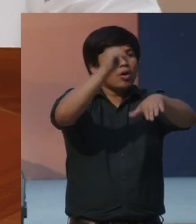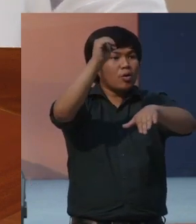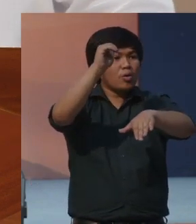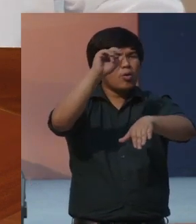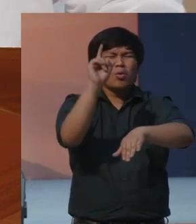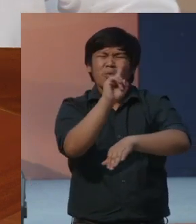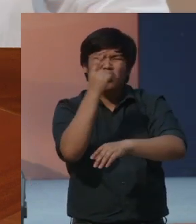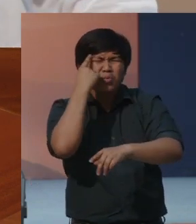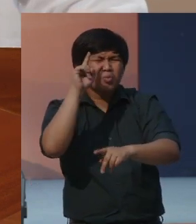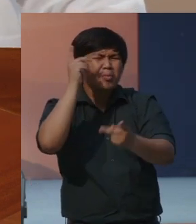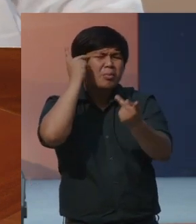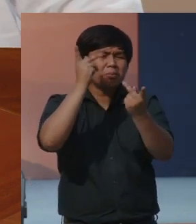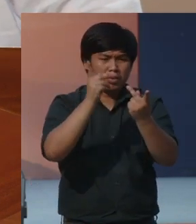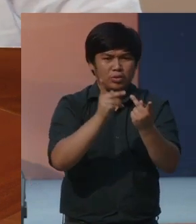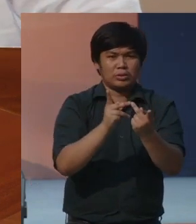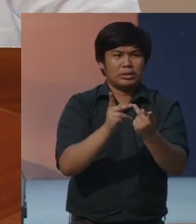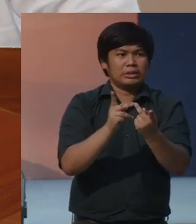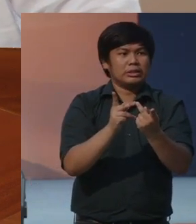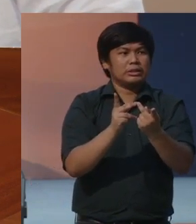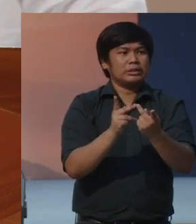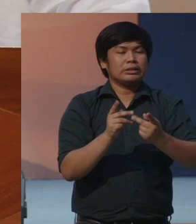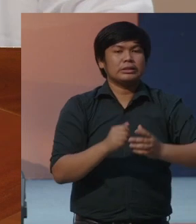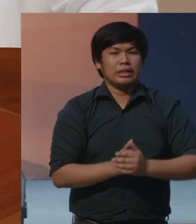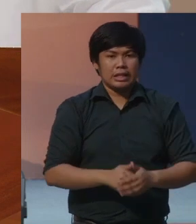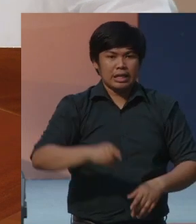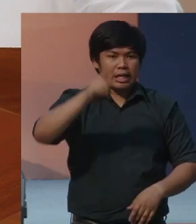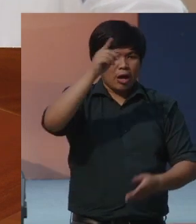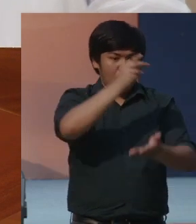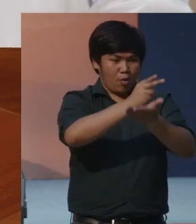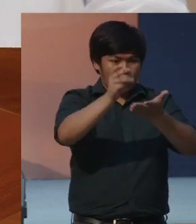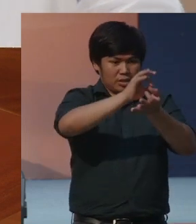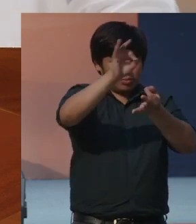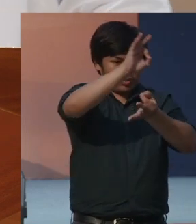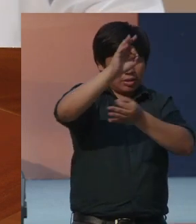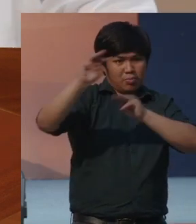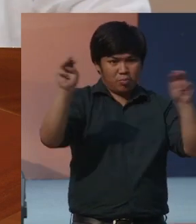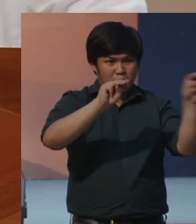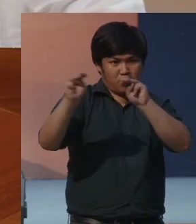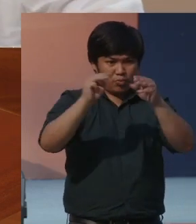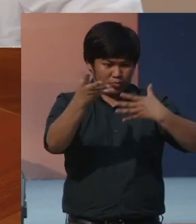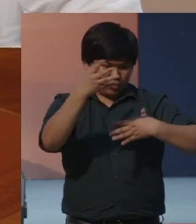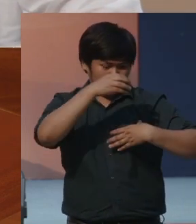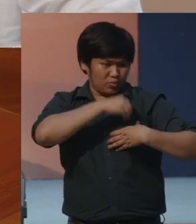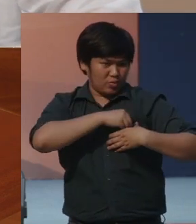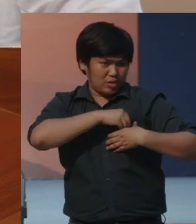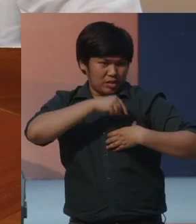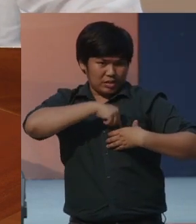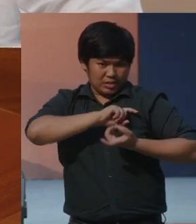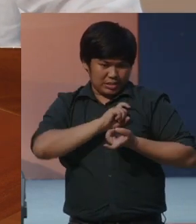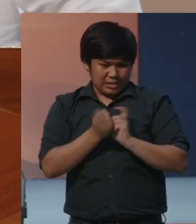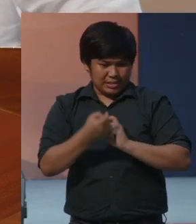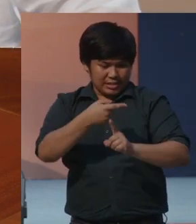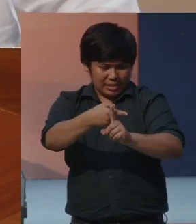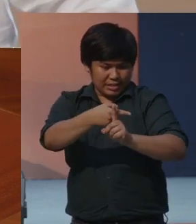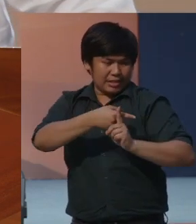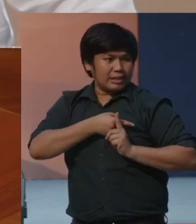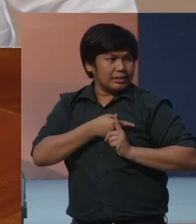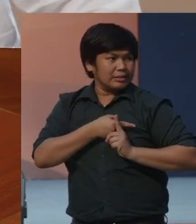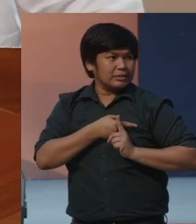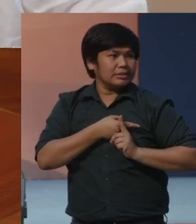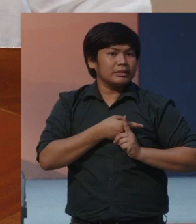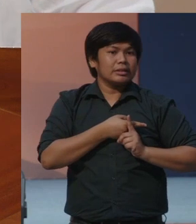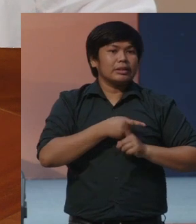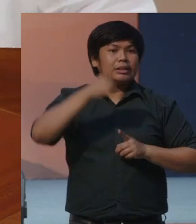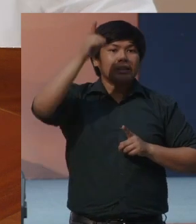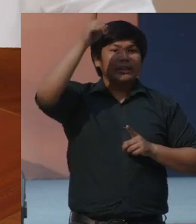ating naramdaman sa ating mga puso. At kumilos ang Espiritu Santo sa atin upang tayo maging born again. And those whom He